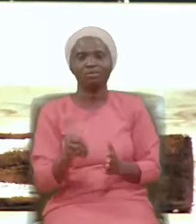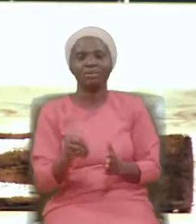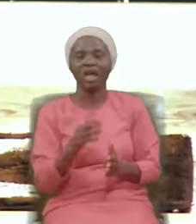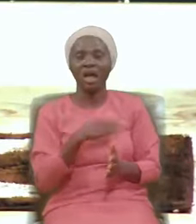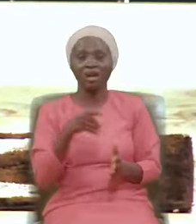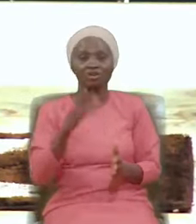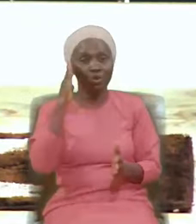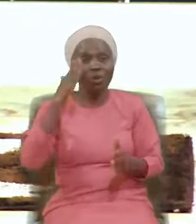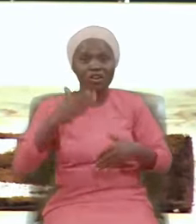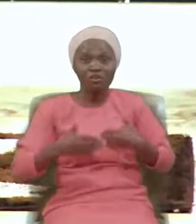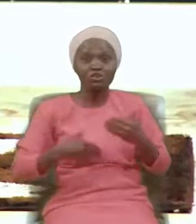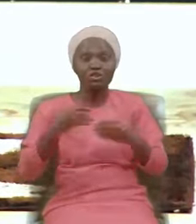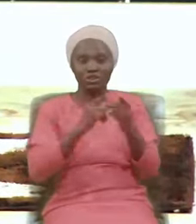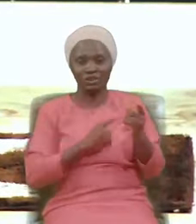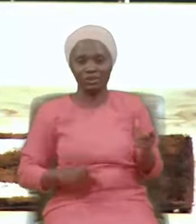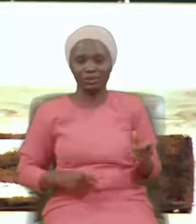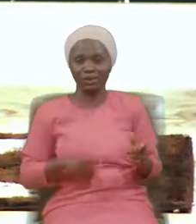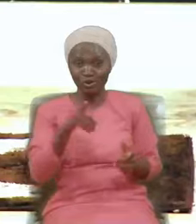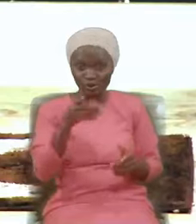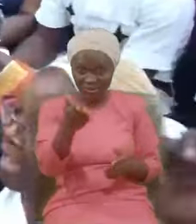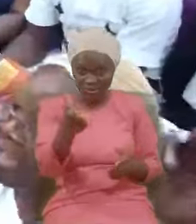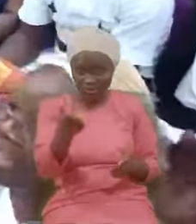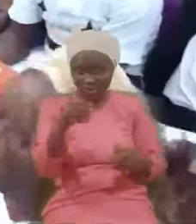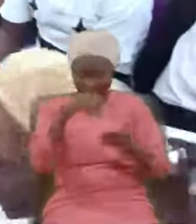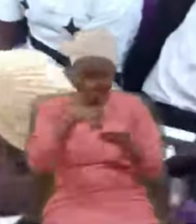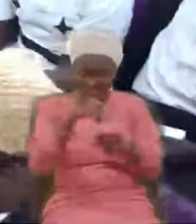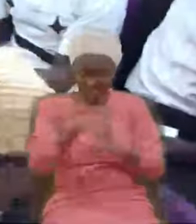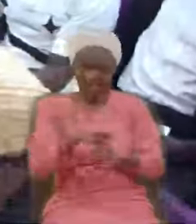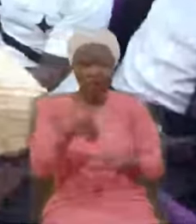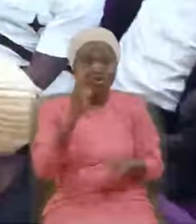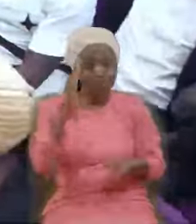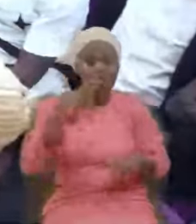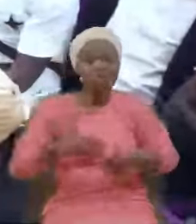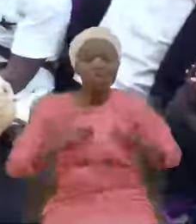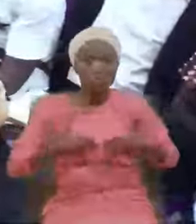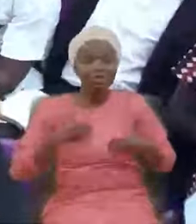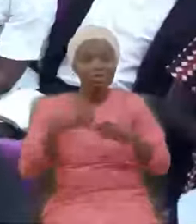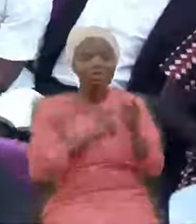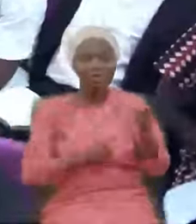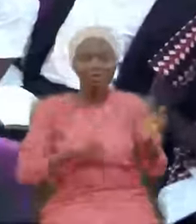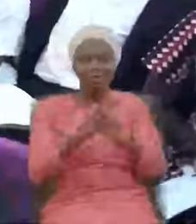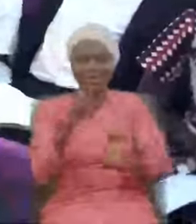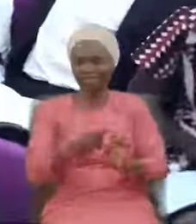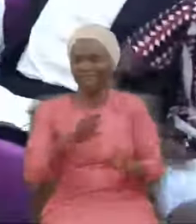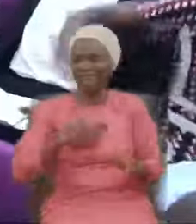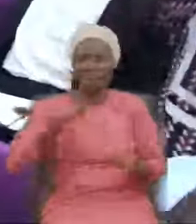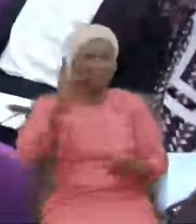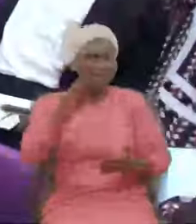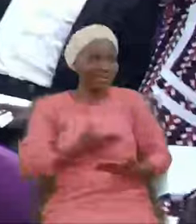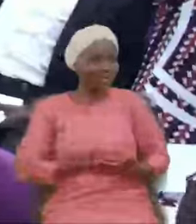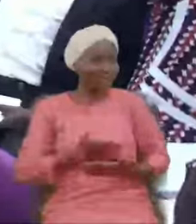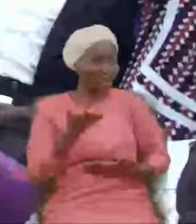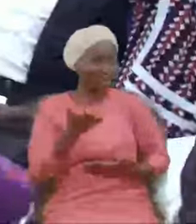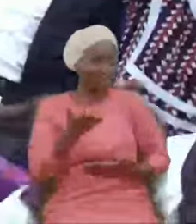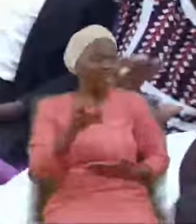l'Éternel. Quelqu'un là ce soir, tu te réjouiras en l'Éternel. Ma fille là-bas ce soir, tu